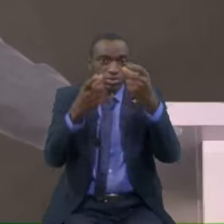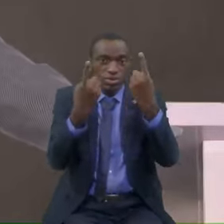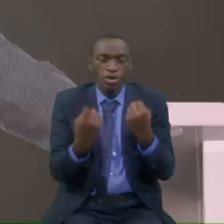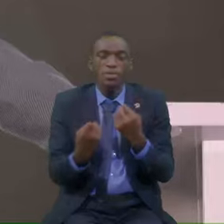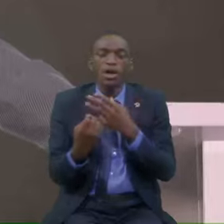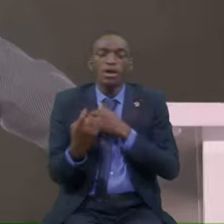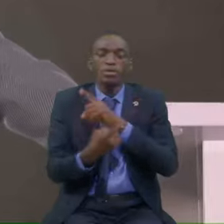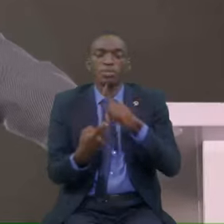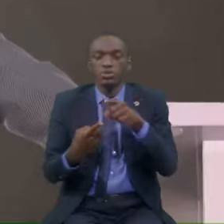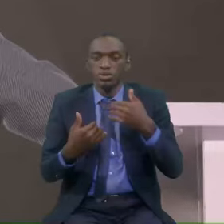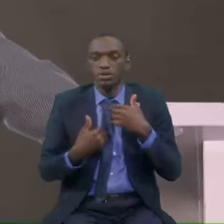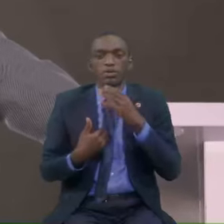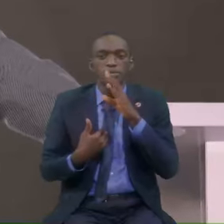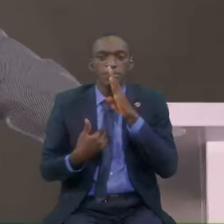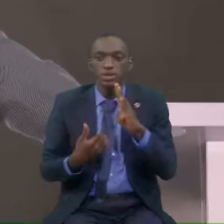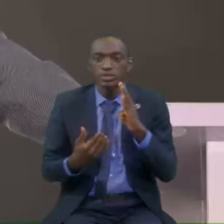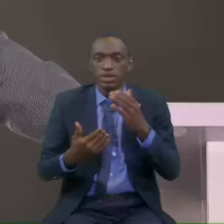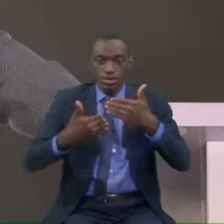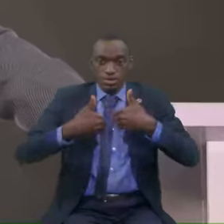Et quand nous avons l'onction de l'Esprit,